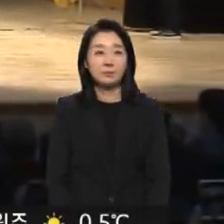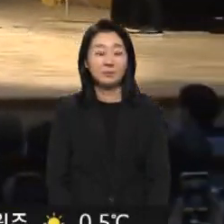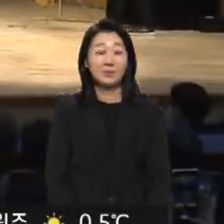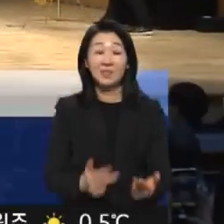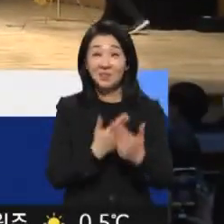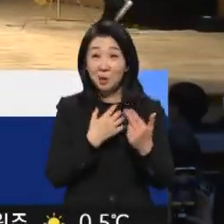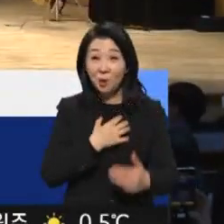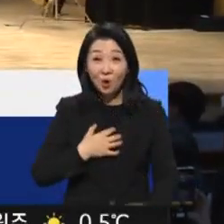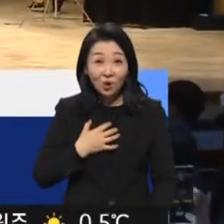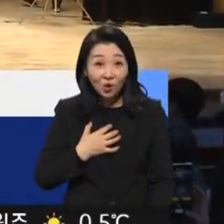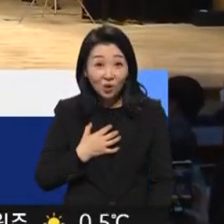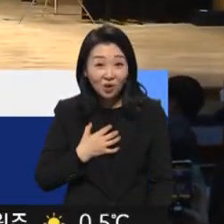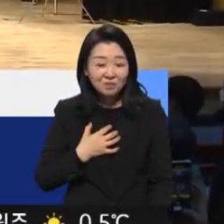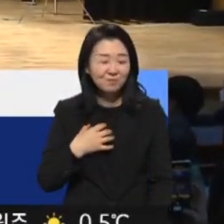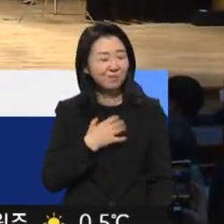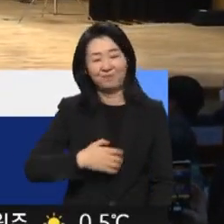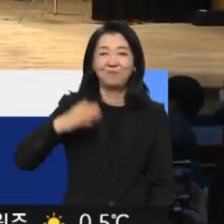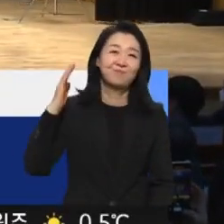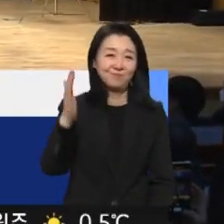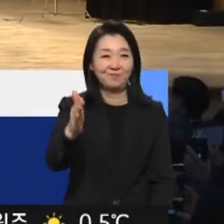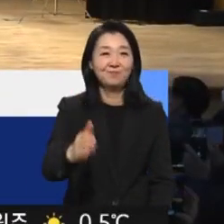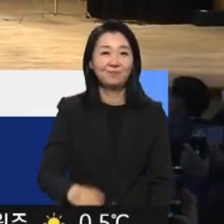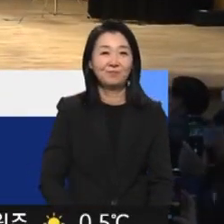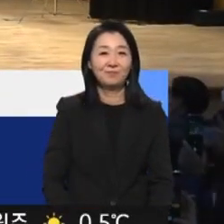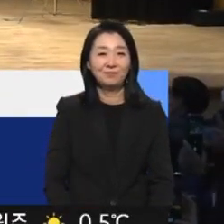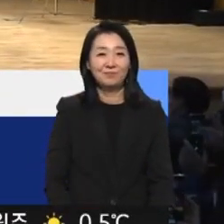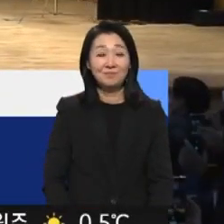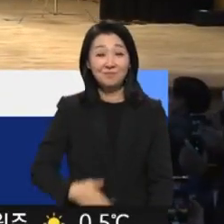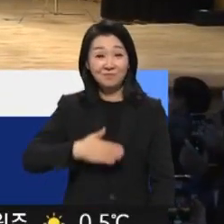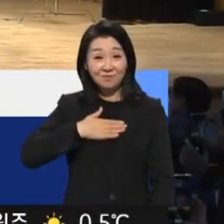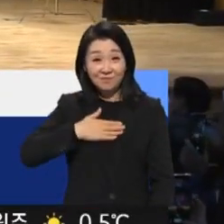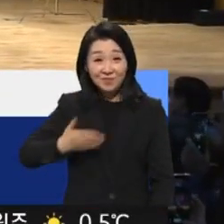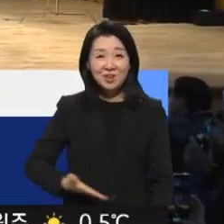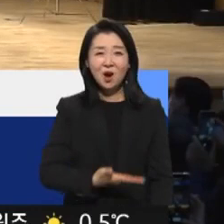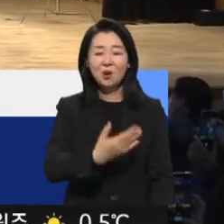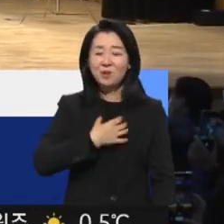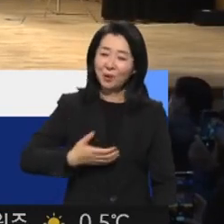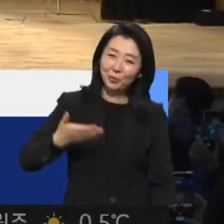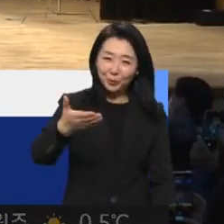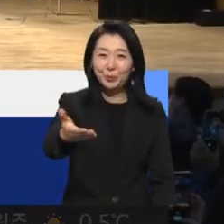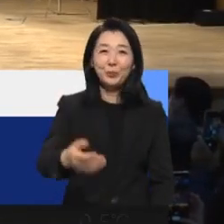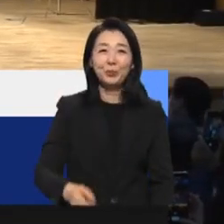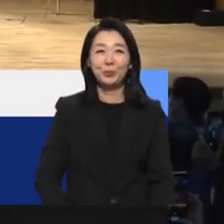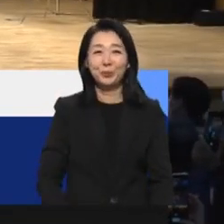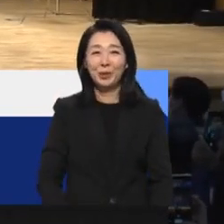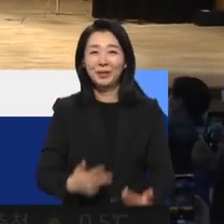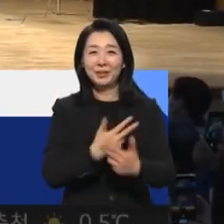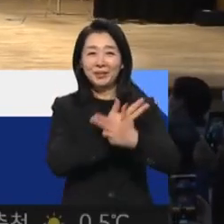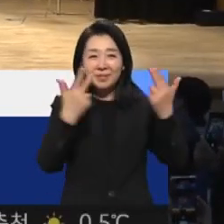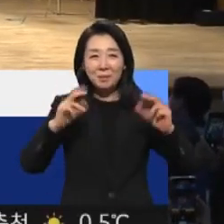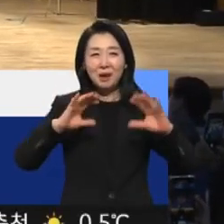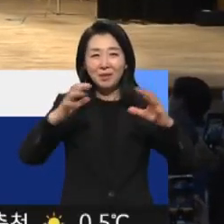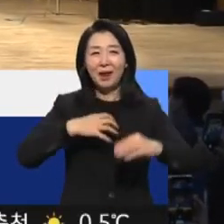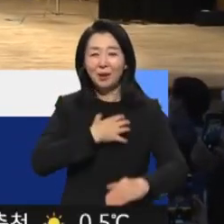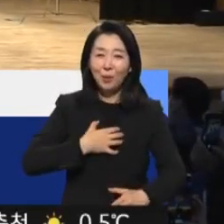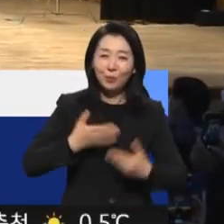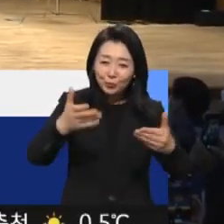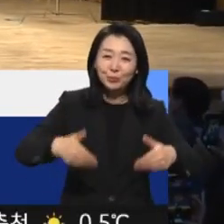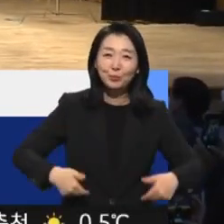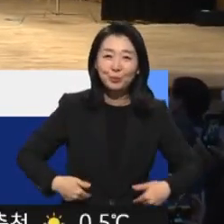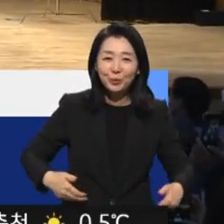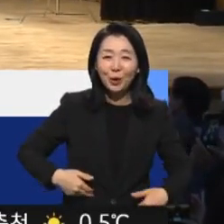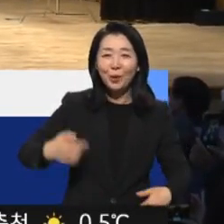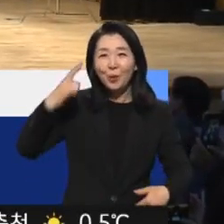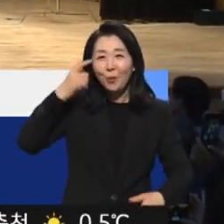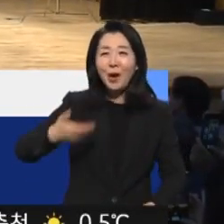이재명이 걱정되십니까? 걱정하지 마십시오, 여러분. 제가 여러분을 걱정해야지. 이재명이 나라를 걱정해야지.